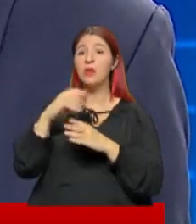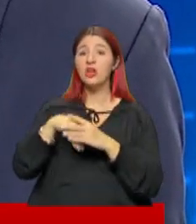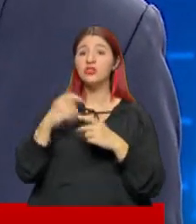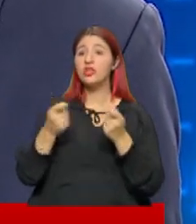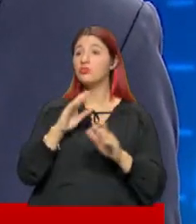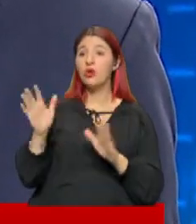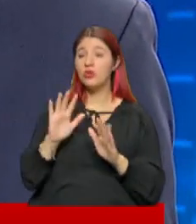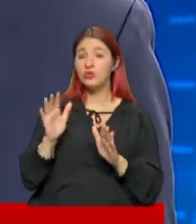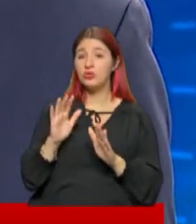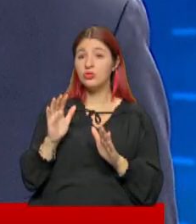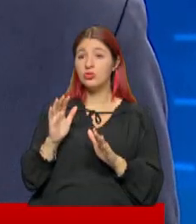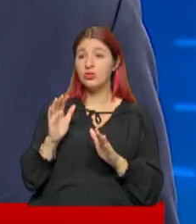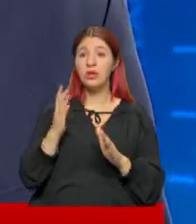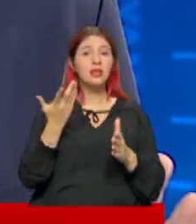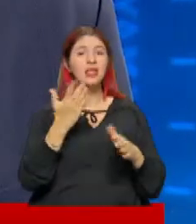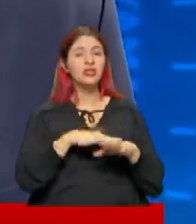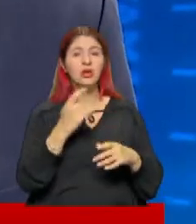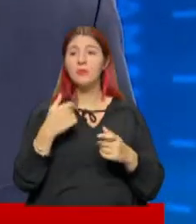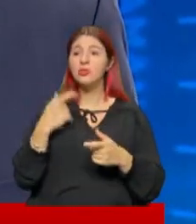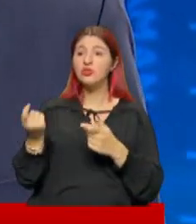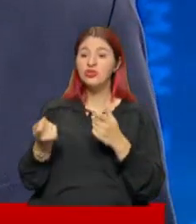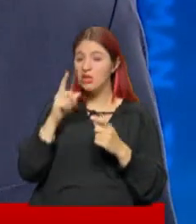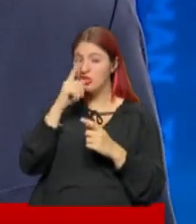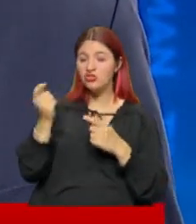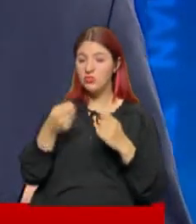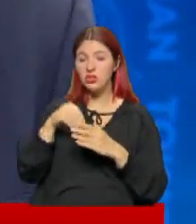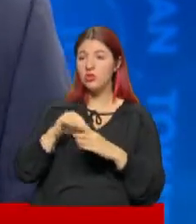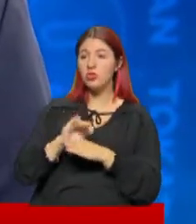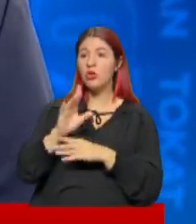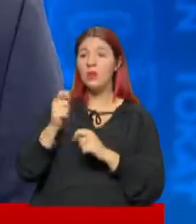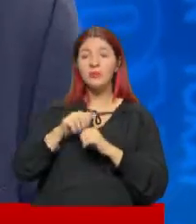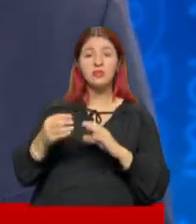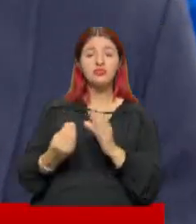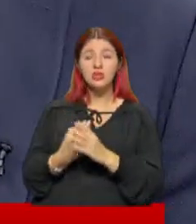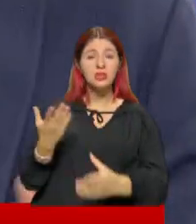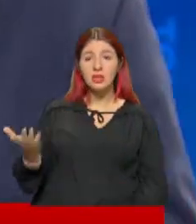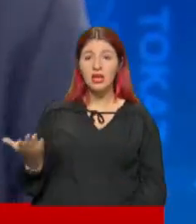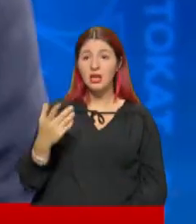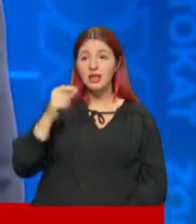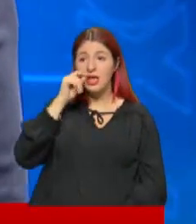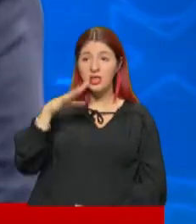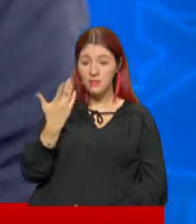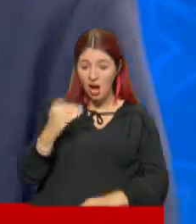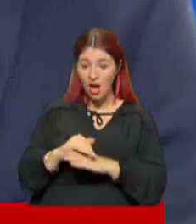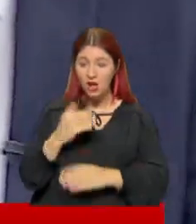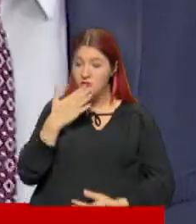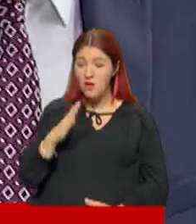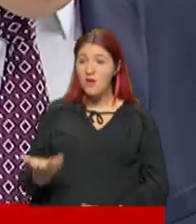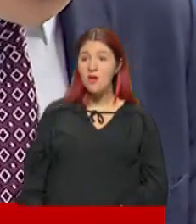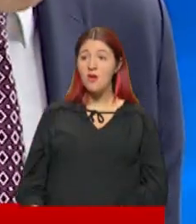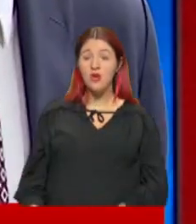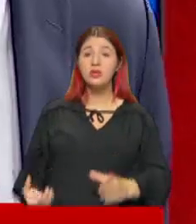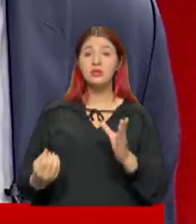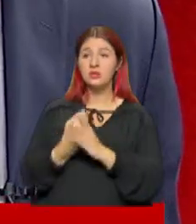çalışmıyoruz. Ne için? Biz sadece çalışmak için yaşıyoruz. Ya öyle bir sistem kurdular ki insanlarda bir hayat kalmadı ya.